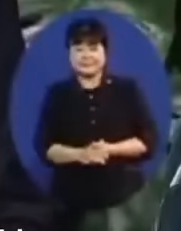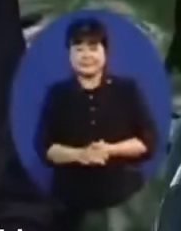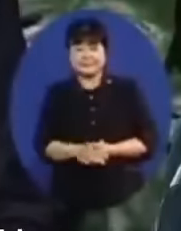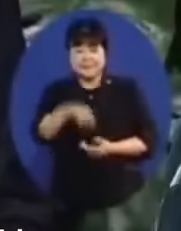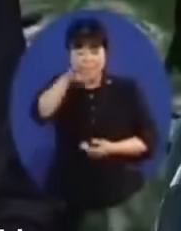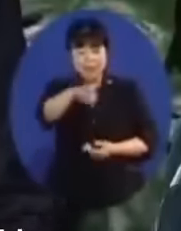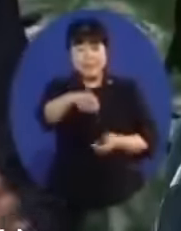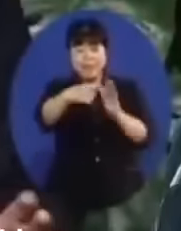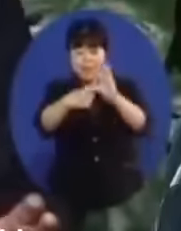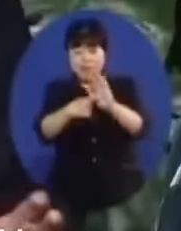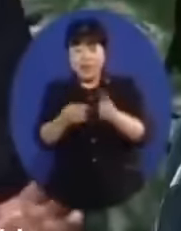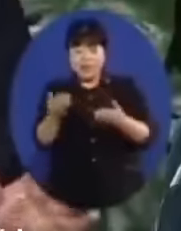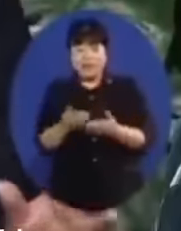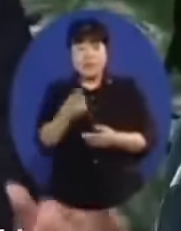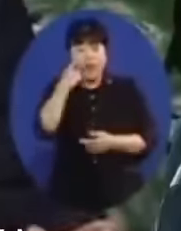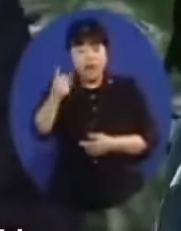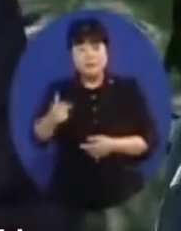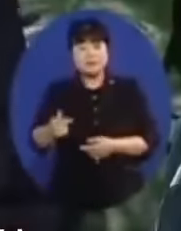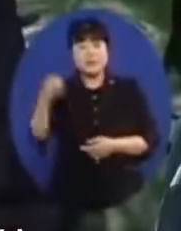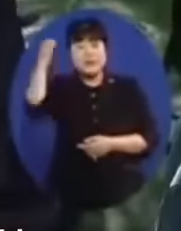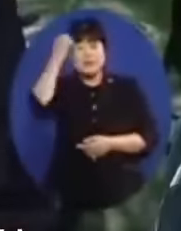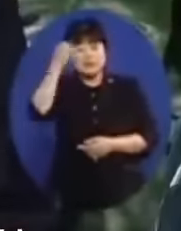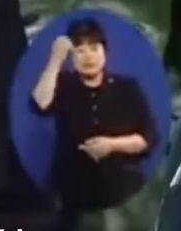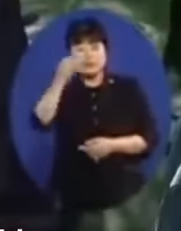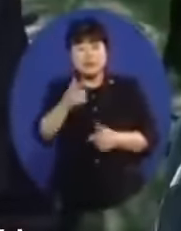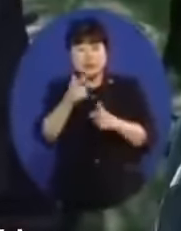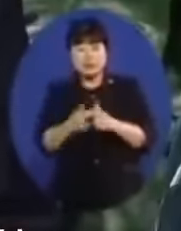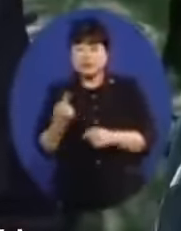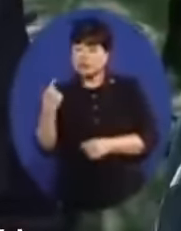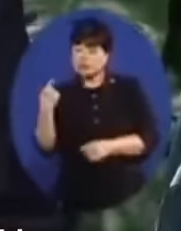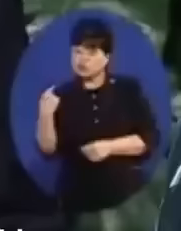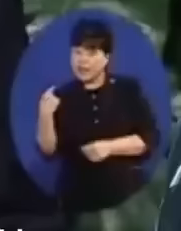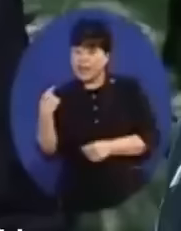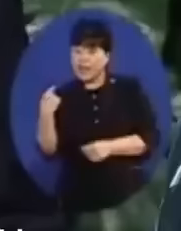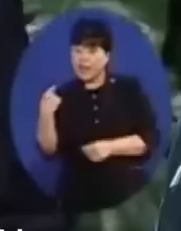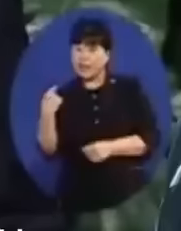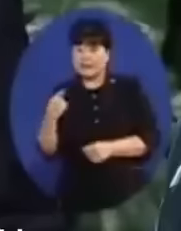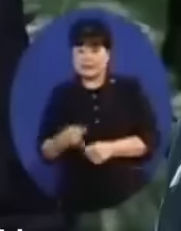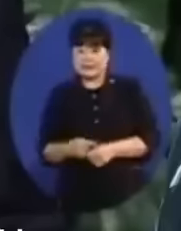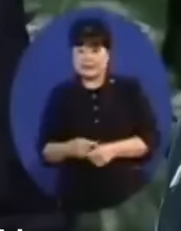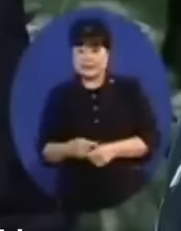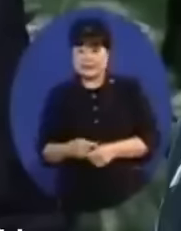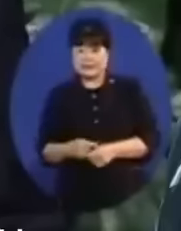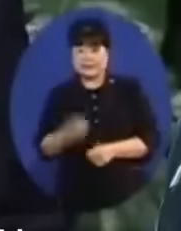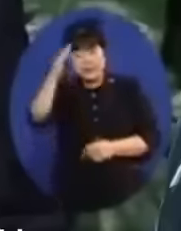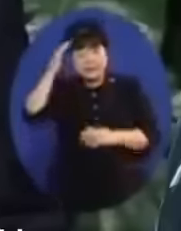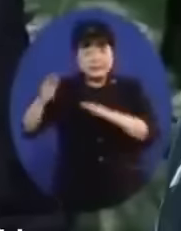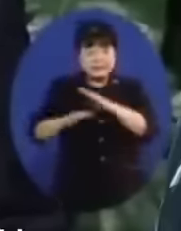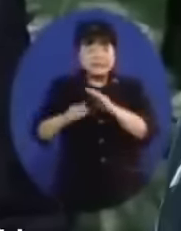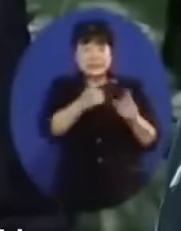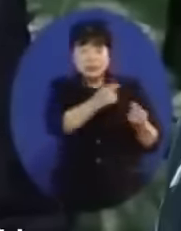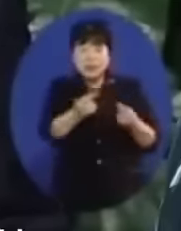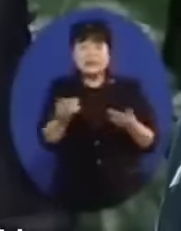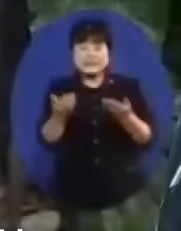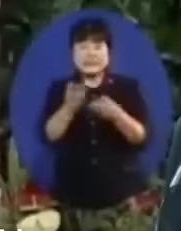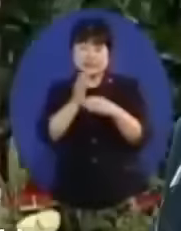하시는데 아버지와 성령도 예수님 뒤에서 그림자로 일을